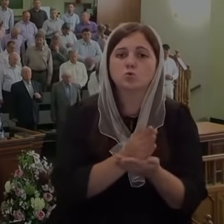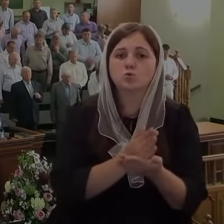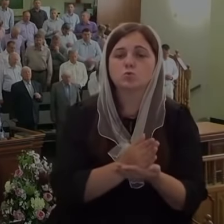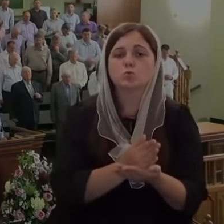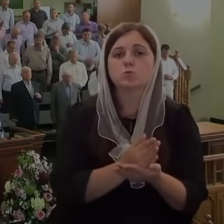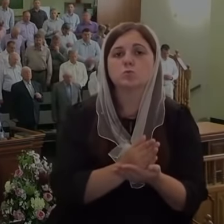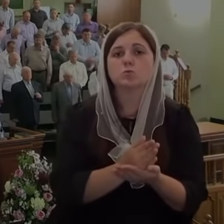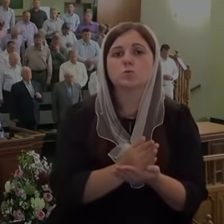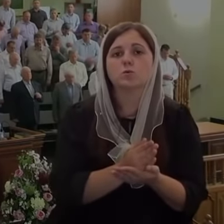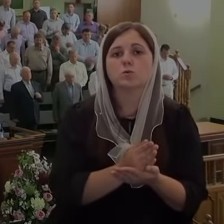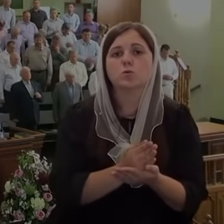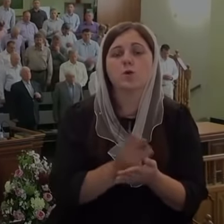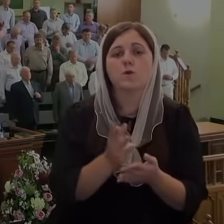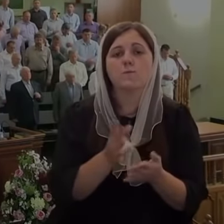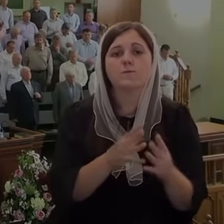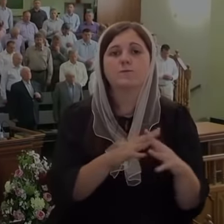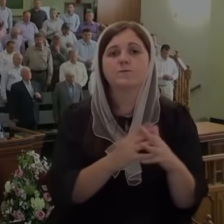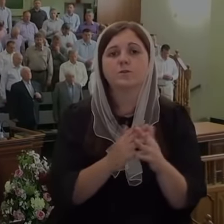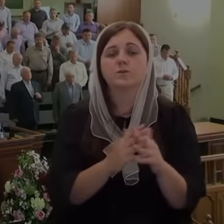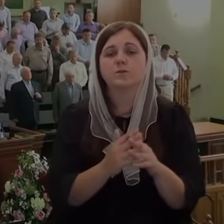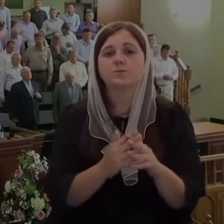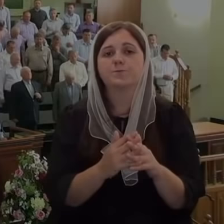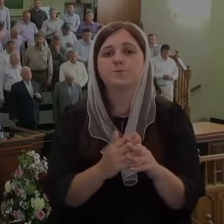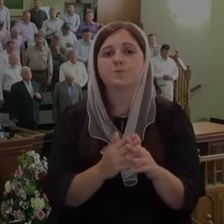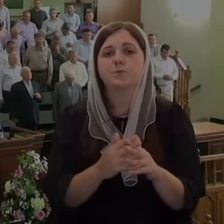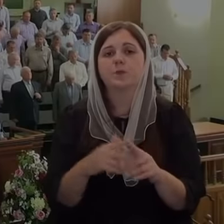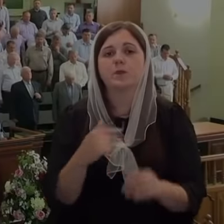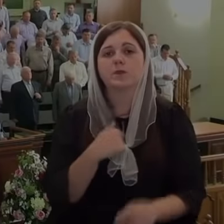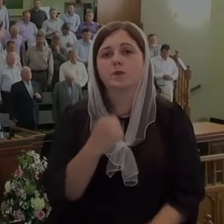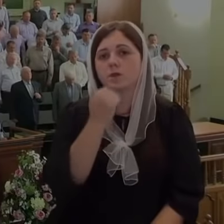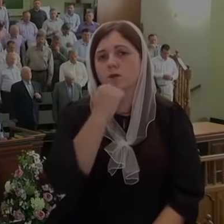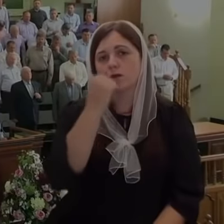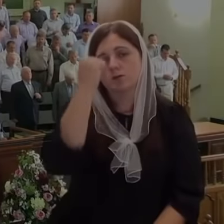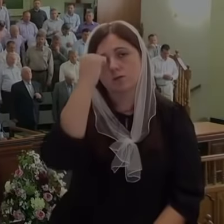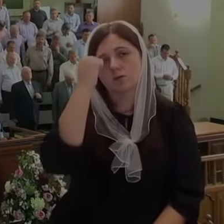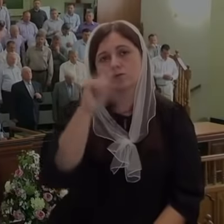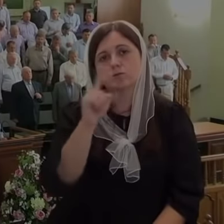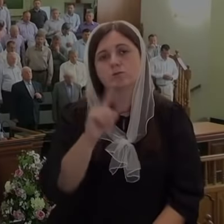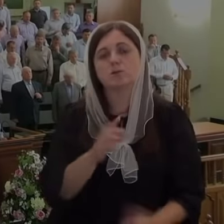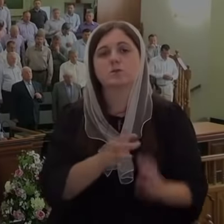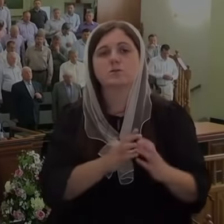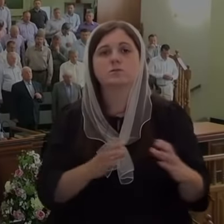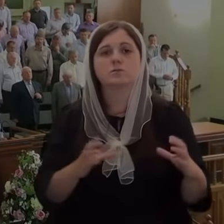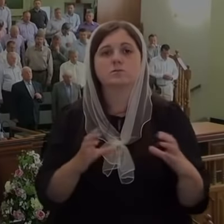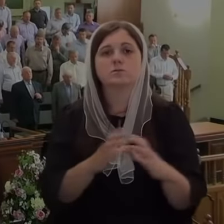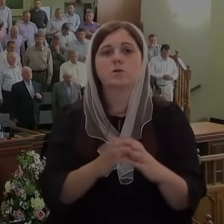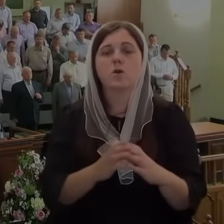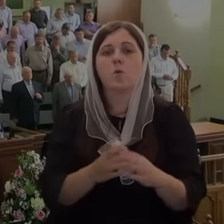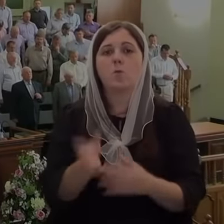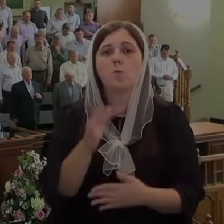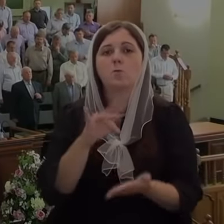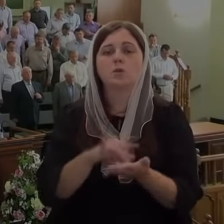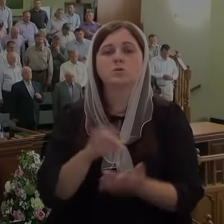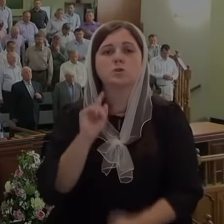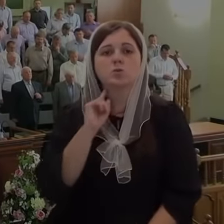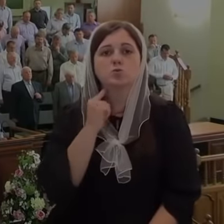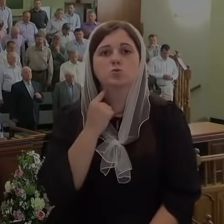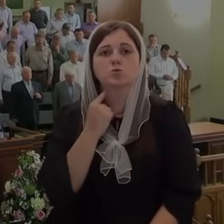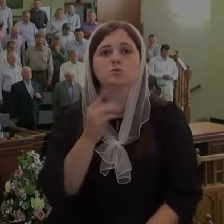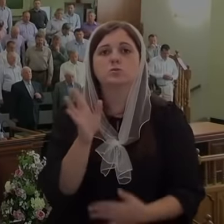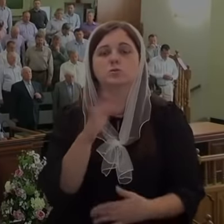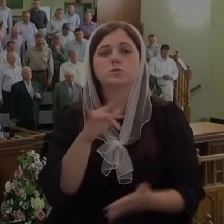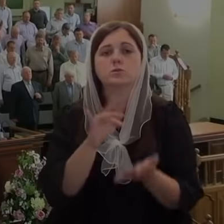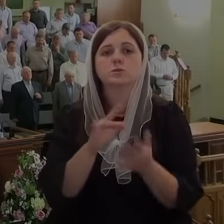мной крутятся в селе Благовещенка. Я благодарю Тебя, Господь, за церковь в городе Луцке, за церковь